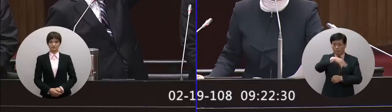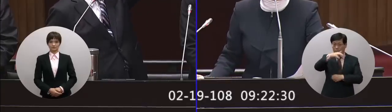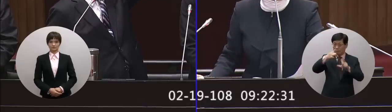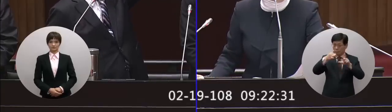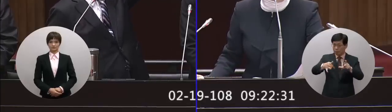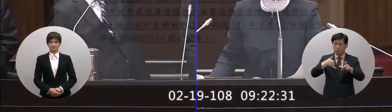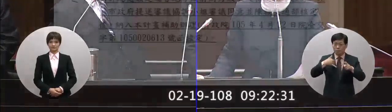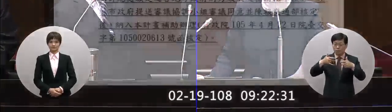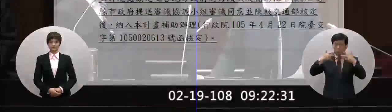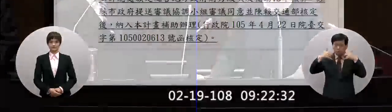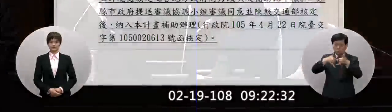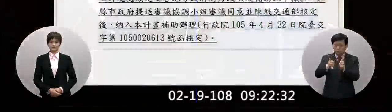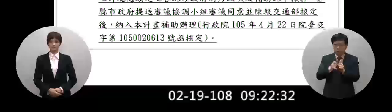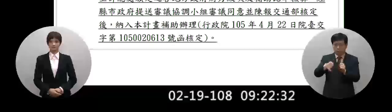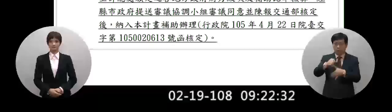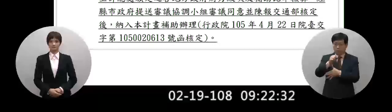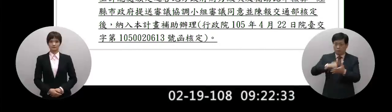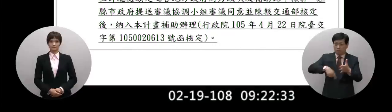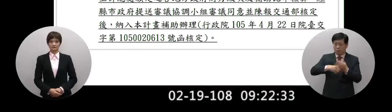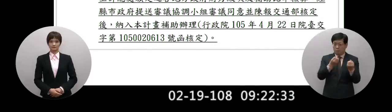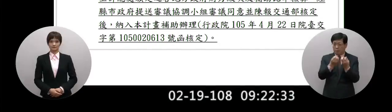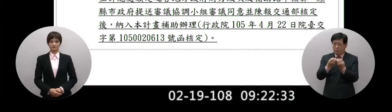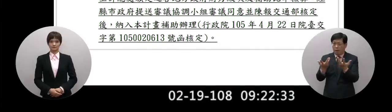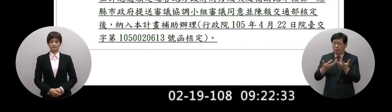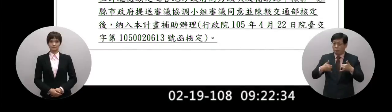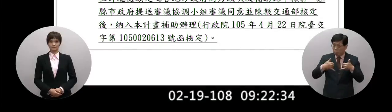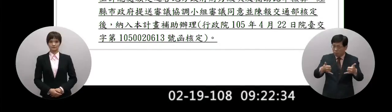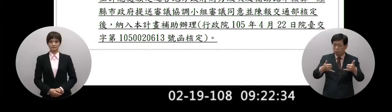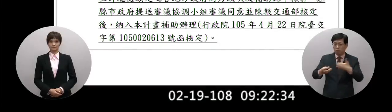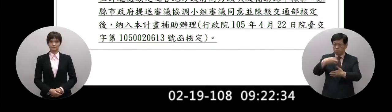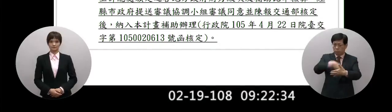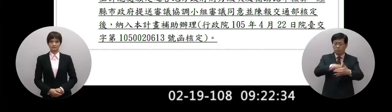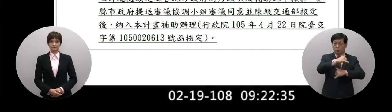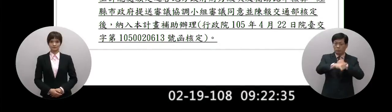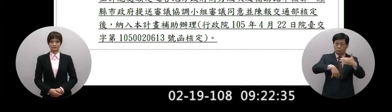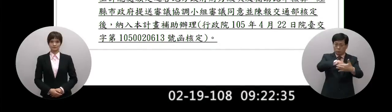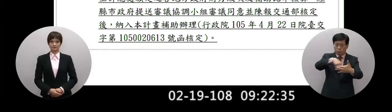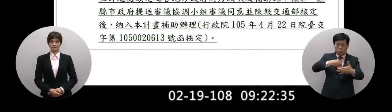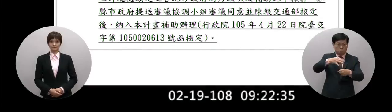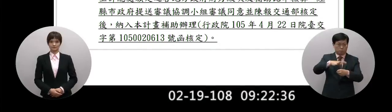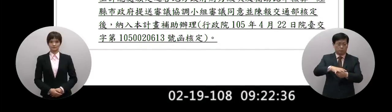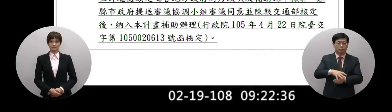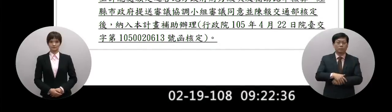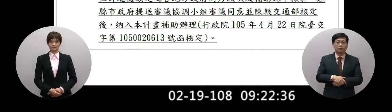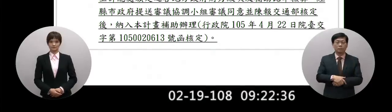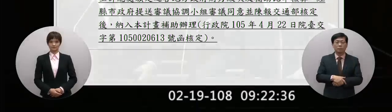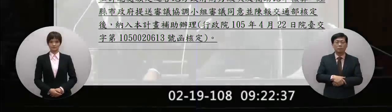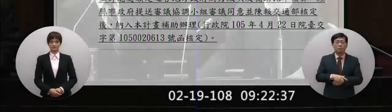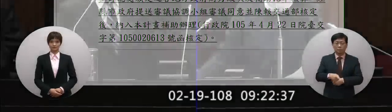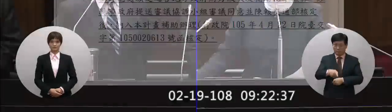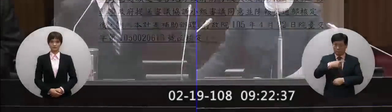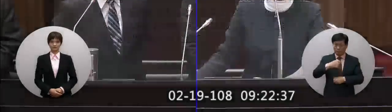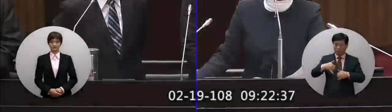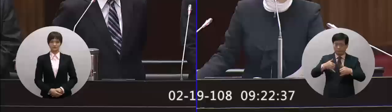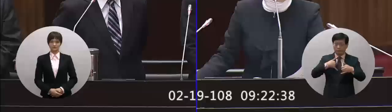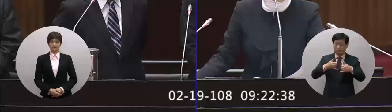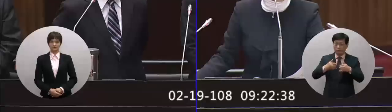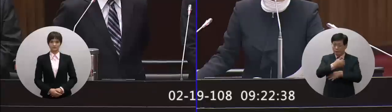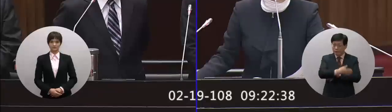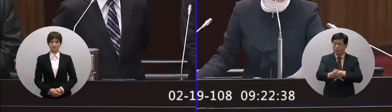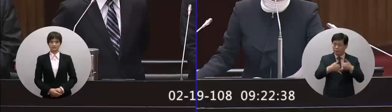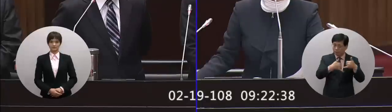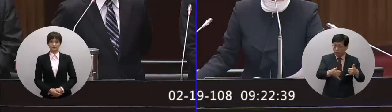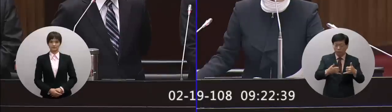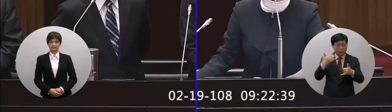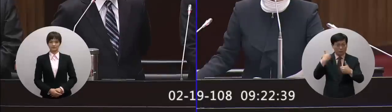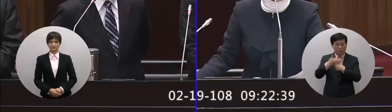部落易致灾的道路以及危险的桥梁纳入了生活圈的补助范围，所以部落的乡道养护